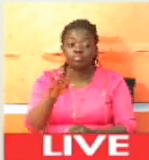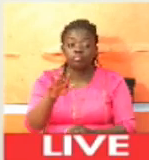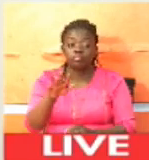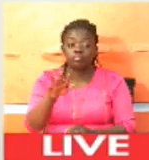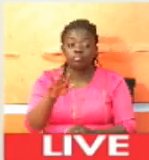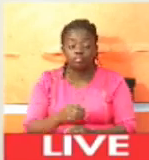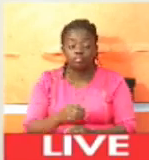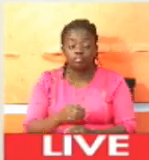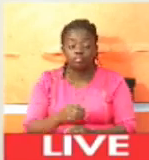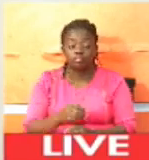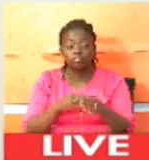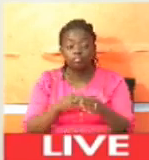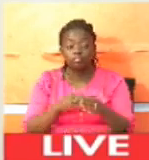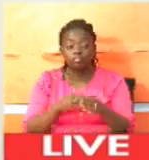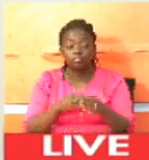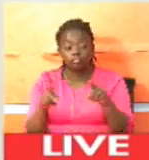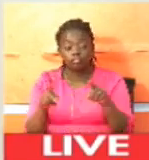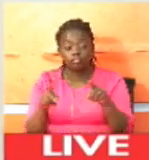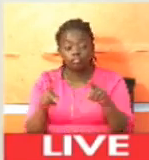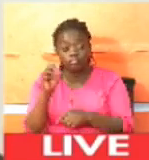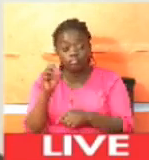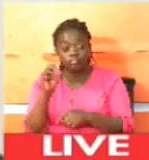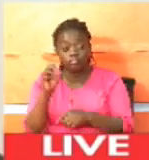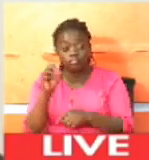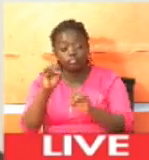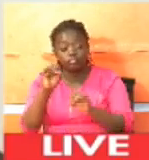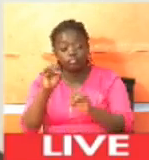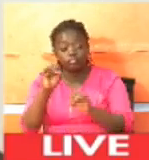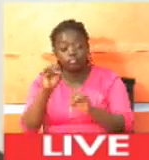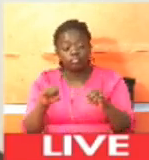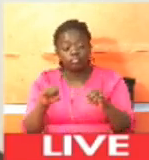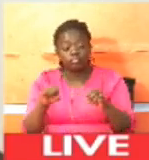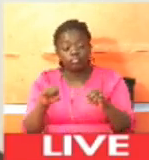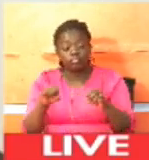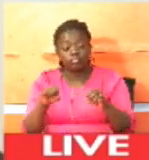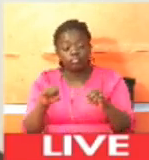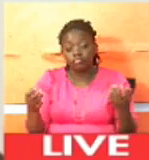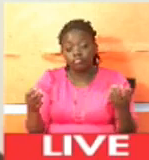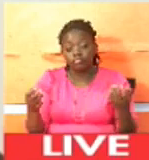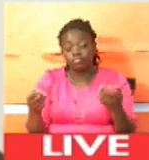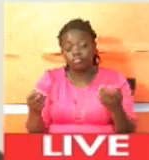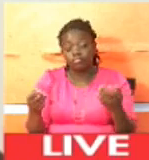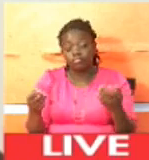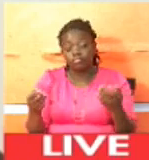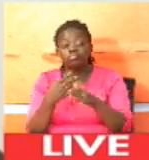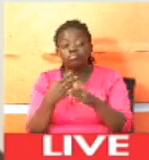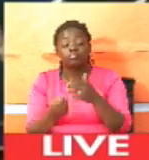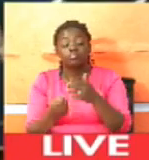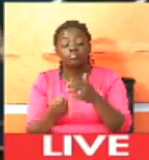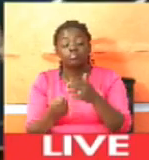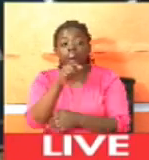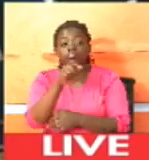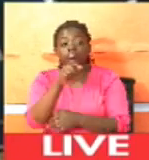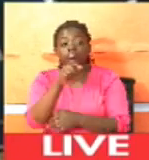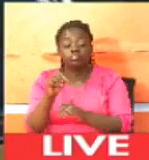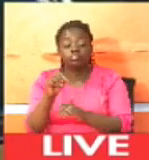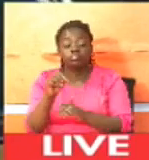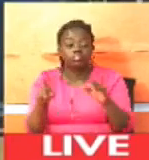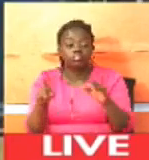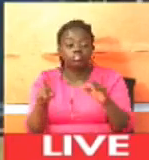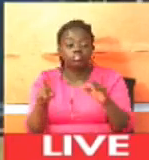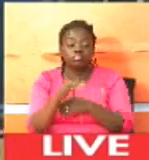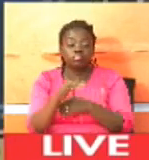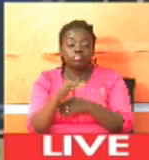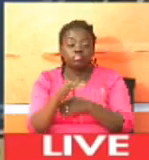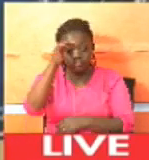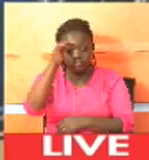nga mudala ku TV ku mawulire era akuliza abantu bonna mu Uganda muntu eno embeera teyetaaga okutuusa ku luno. Kati amyuka omwogezi wa poliisi